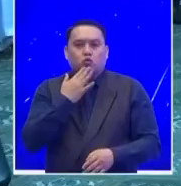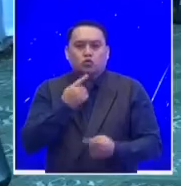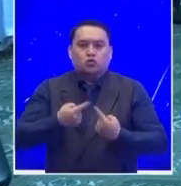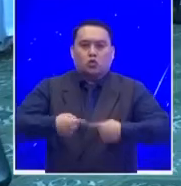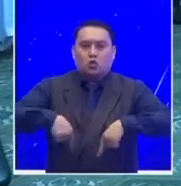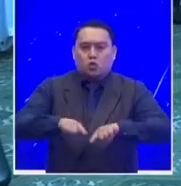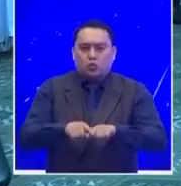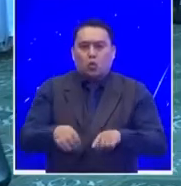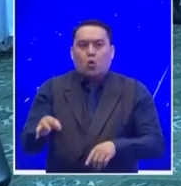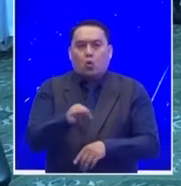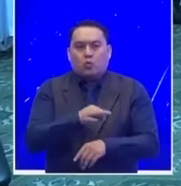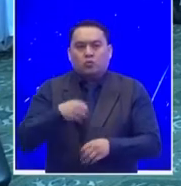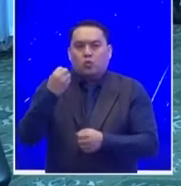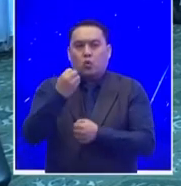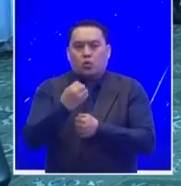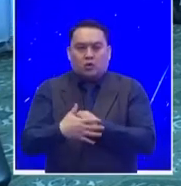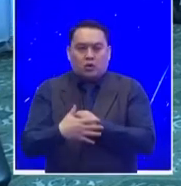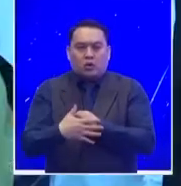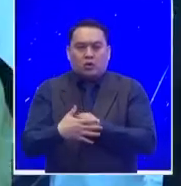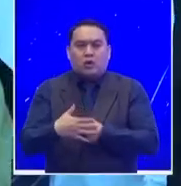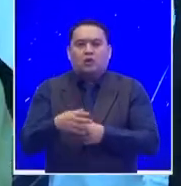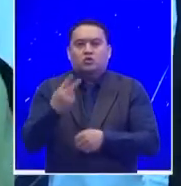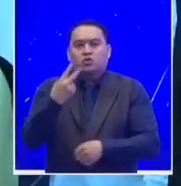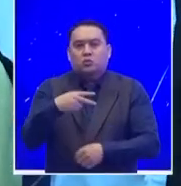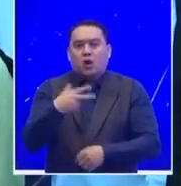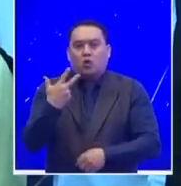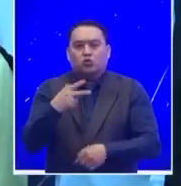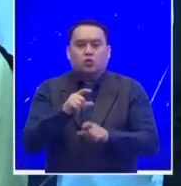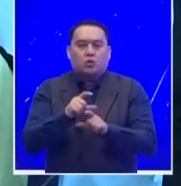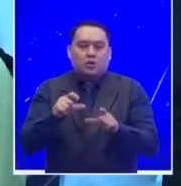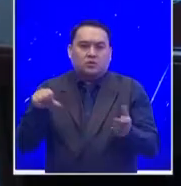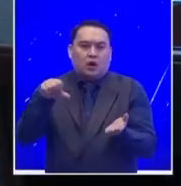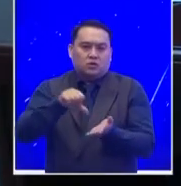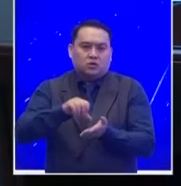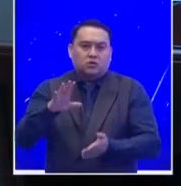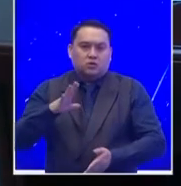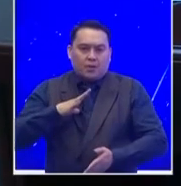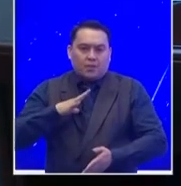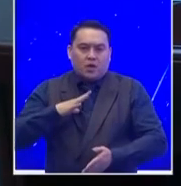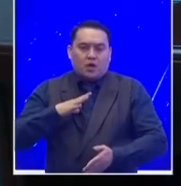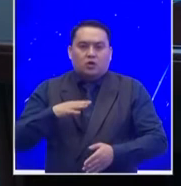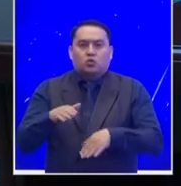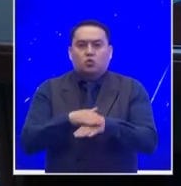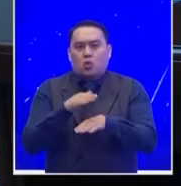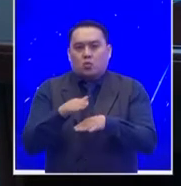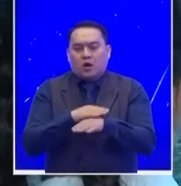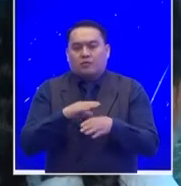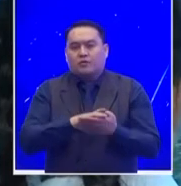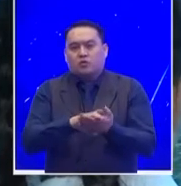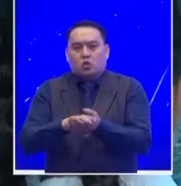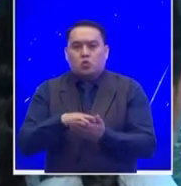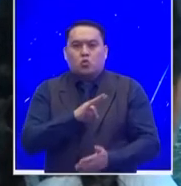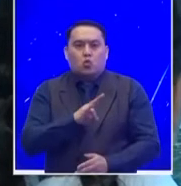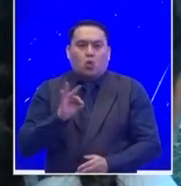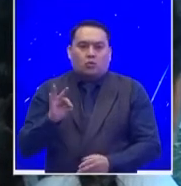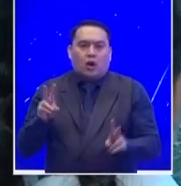ұйымдастырылған кешке облыс орталығындағы орта мектептерден 23 оқушы қатысты. Игілігі мол әдеби кештің өтуіне қалалық